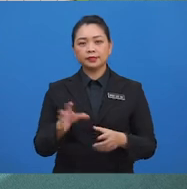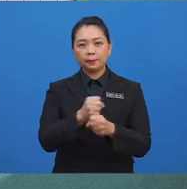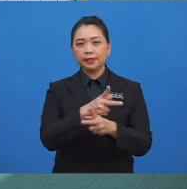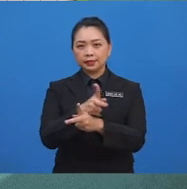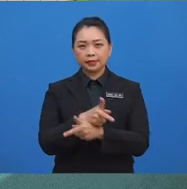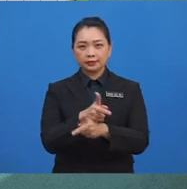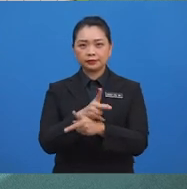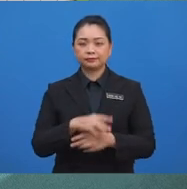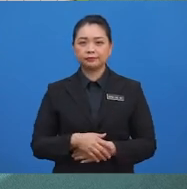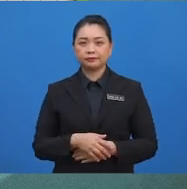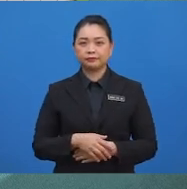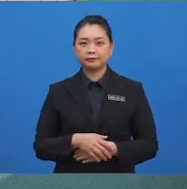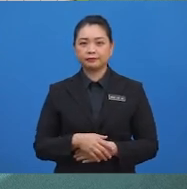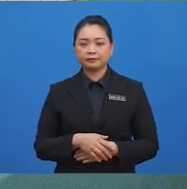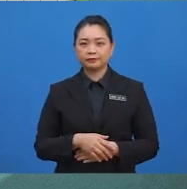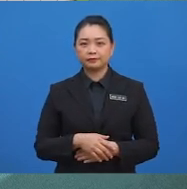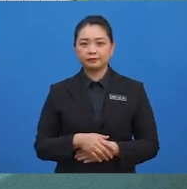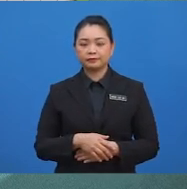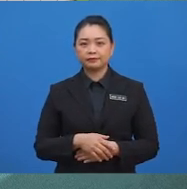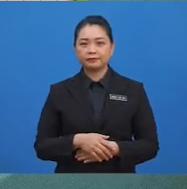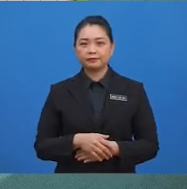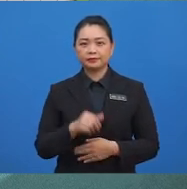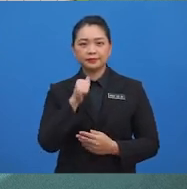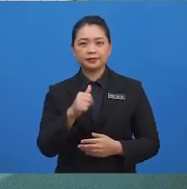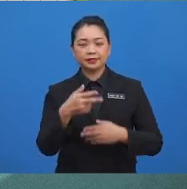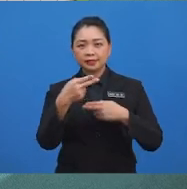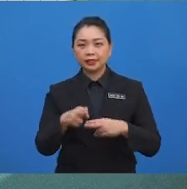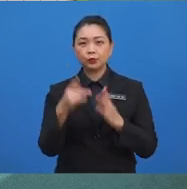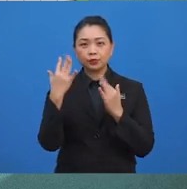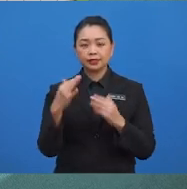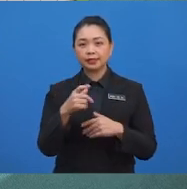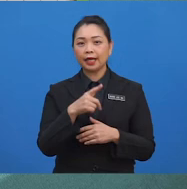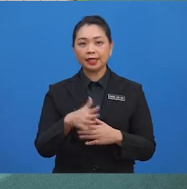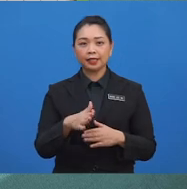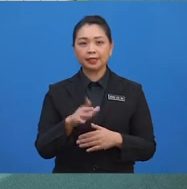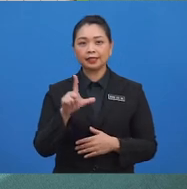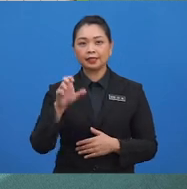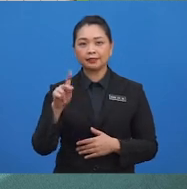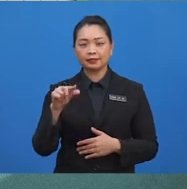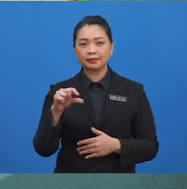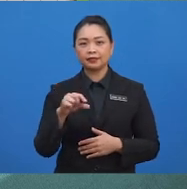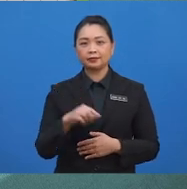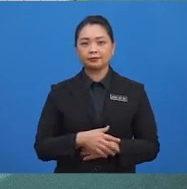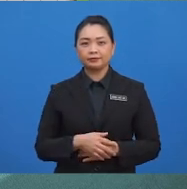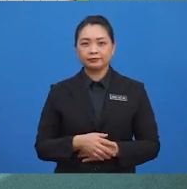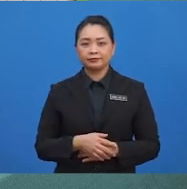terpelihara tak Lapuk Dek Hujan tak lekang di panas